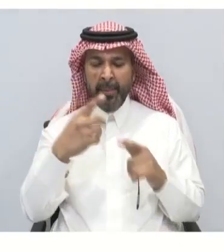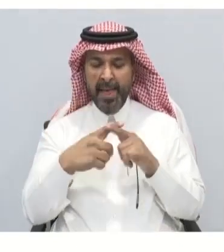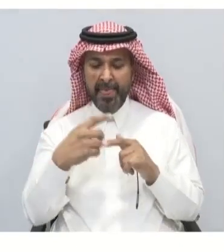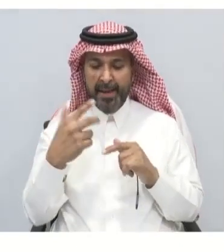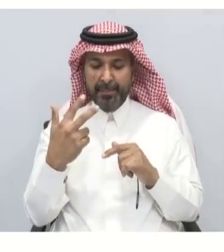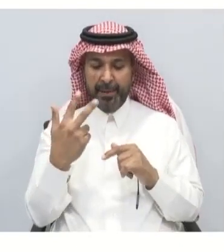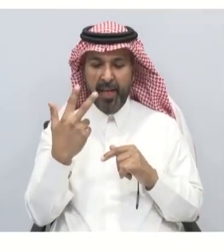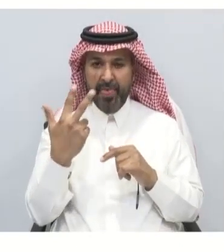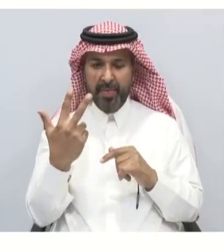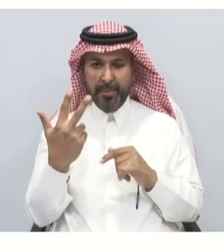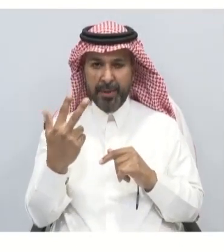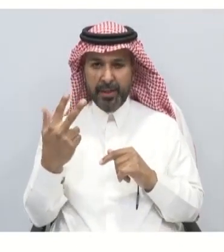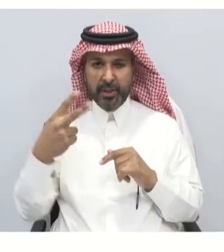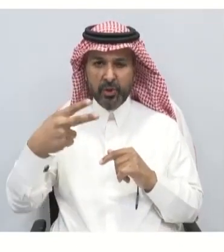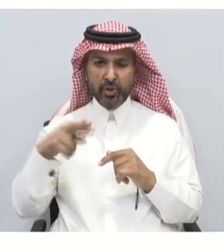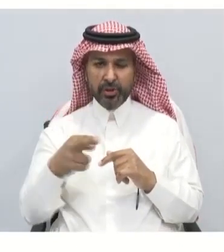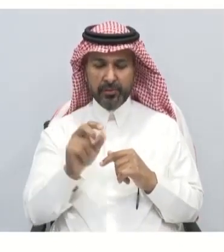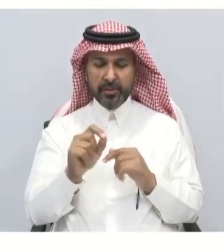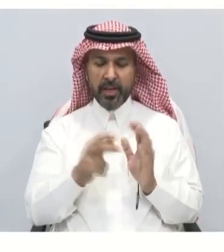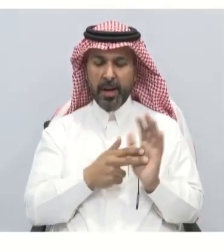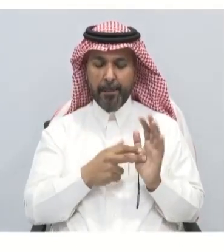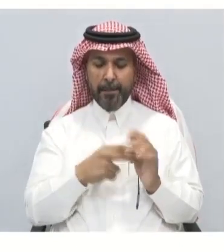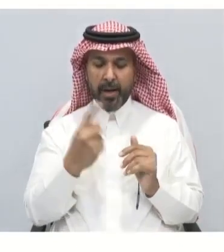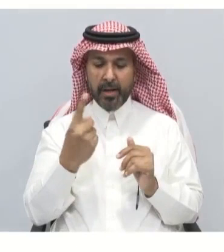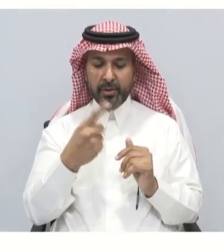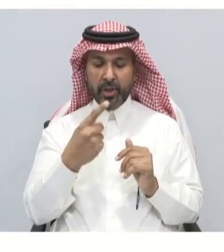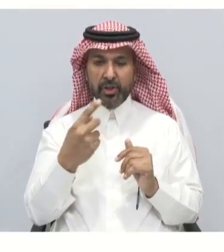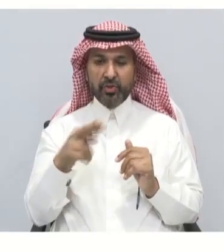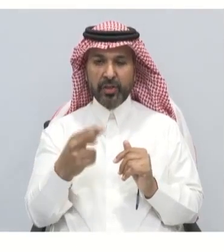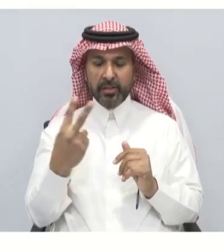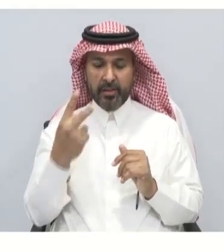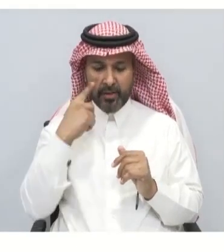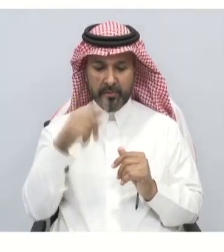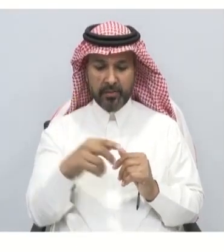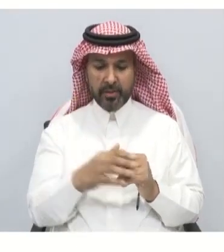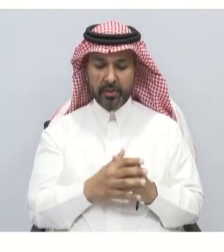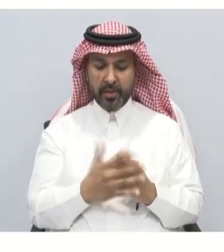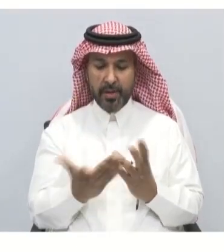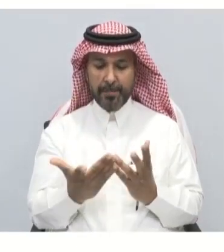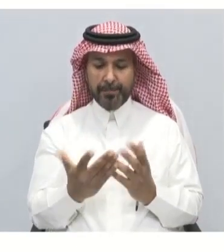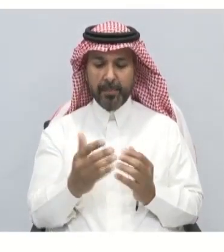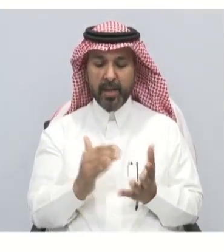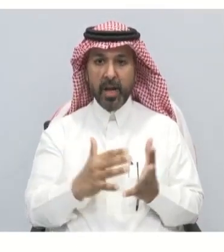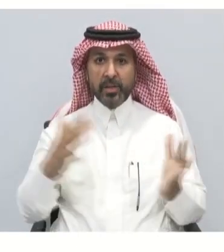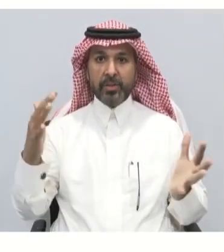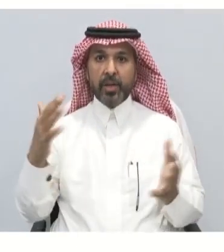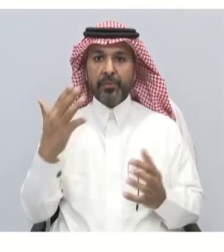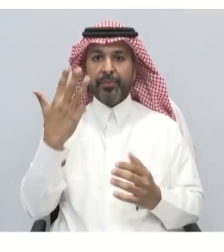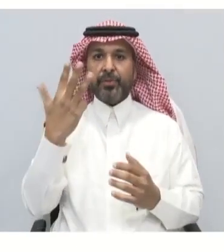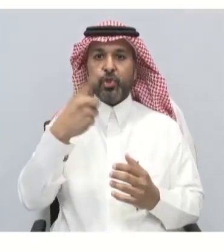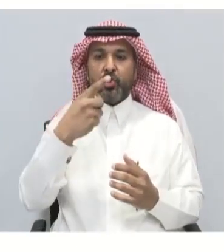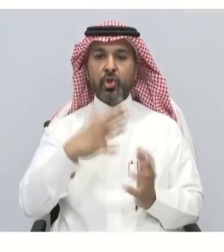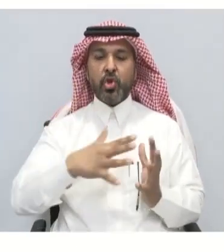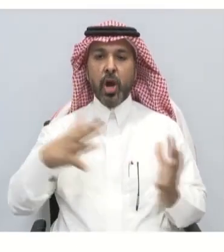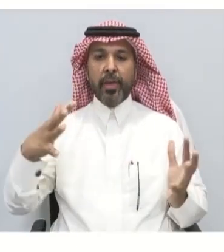نجمع راح يعطيني 19 ريال و20 هلله وصلنا الى 19 لكن زدنا